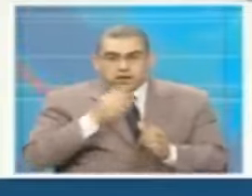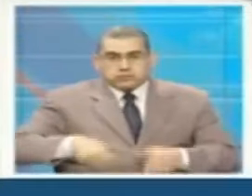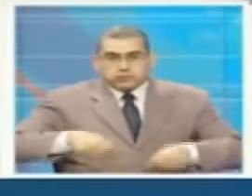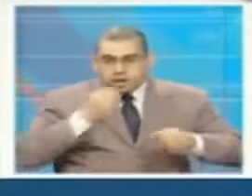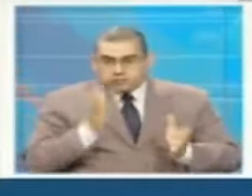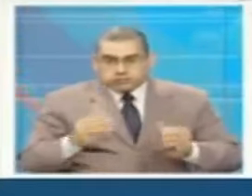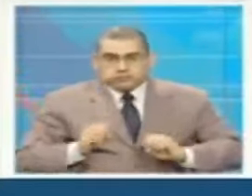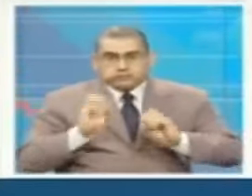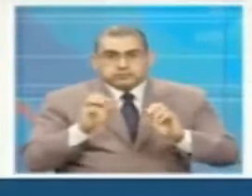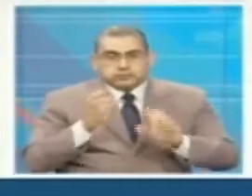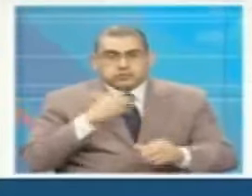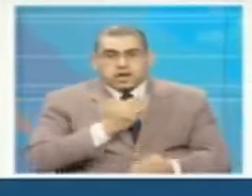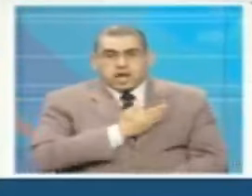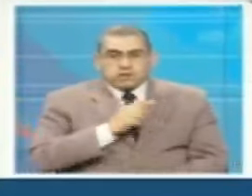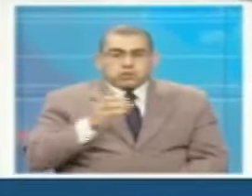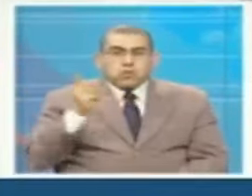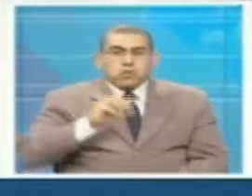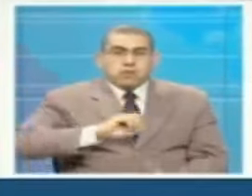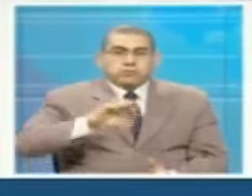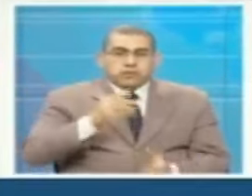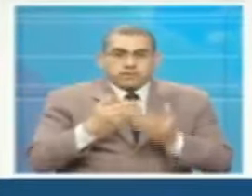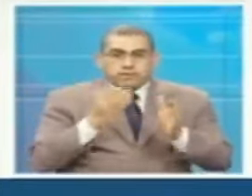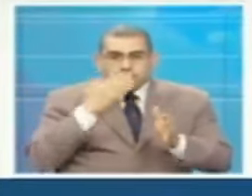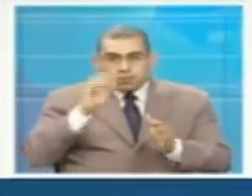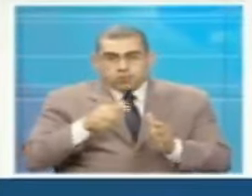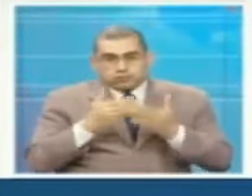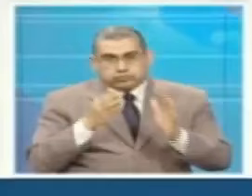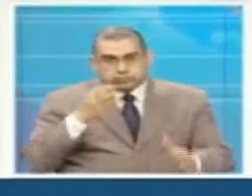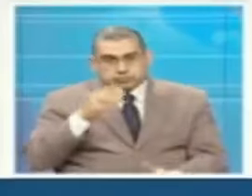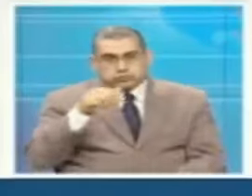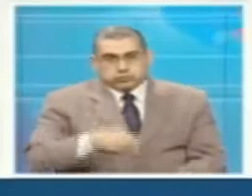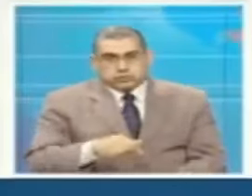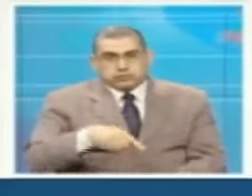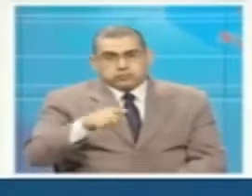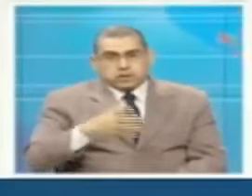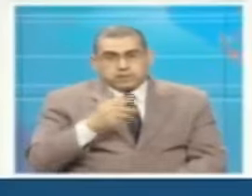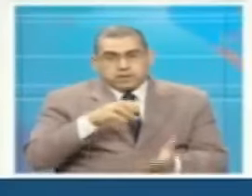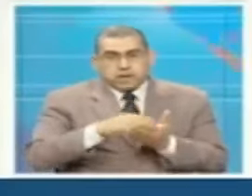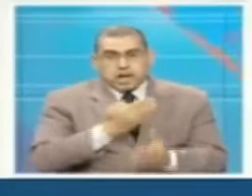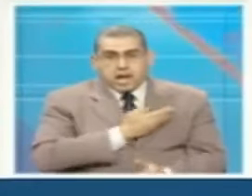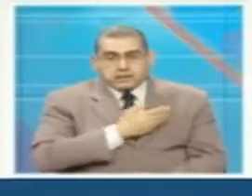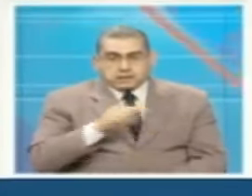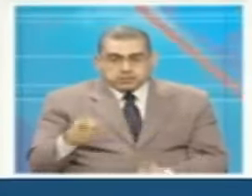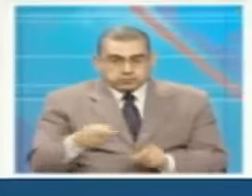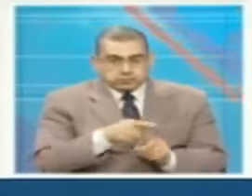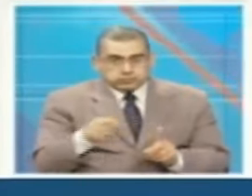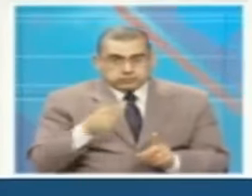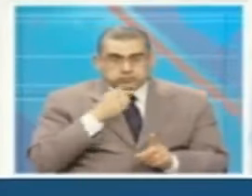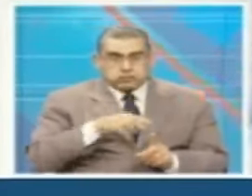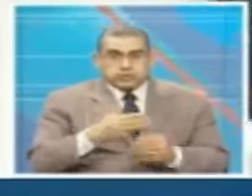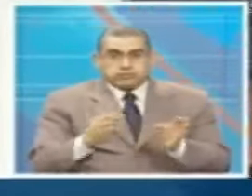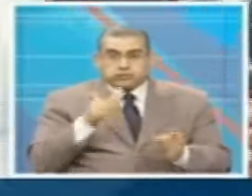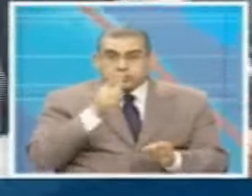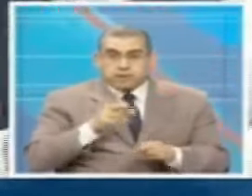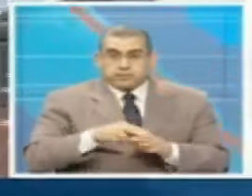يتم ارسالها لقطاع غزه يوميا عبر هذا الجسر البري الذي يربط بين قطاع غزه وبين مصر.